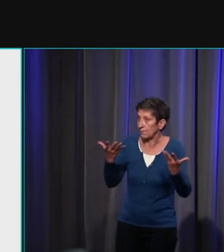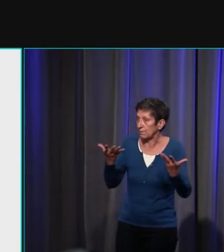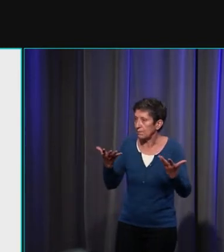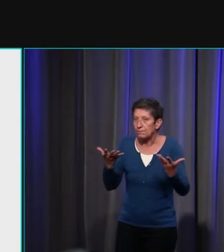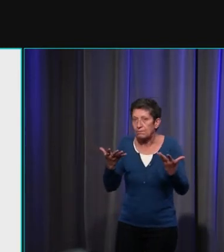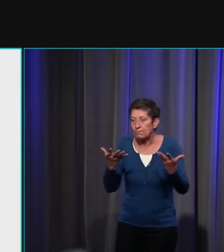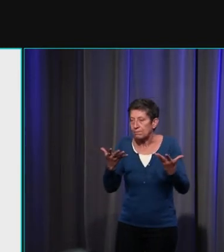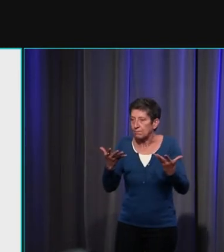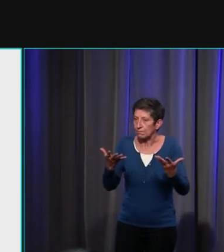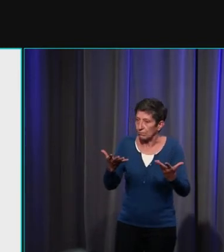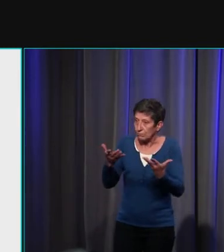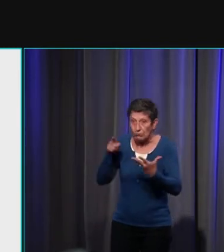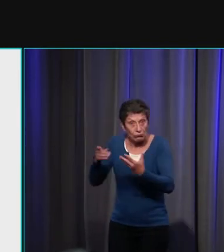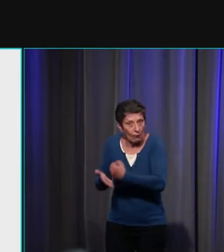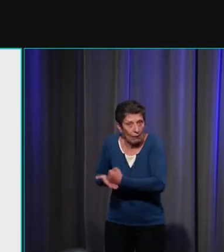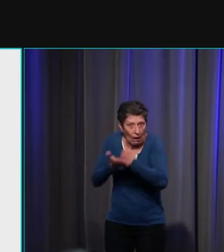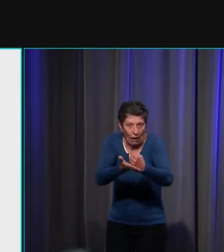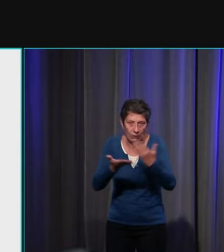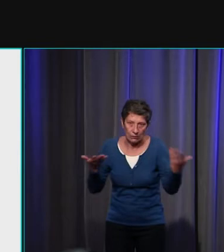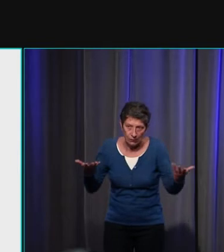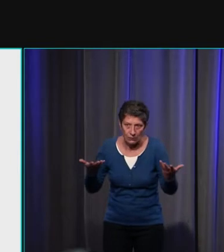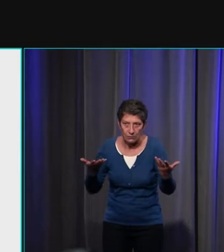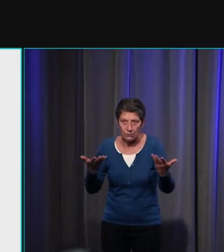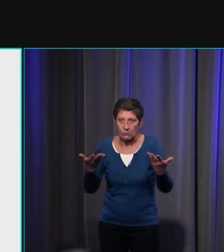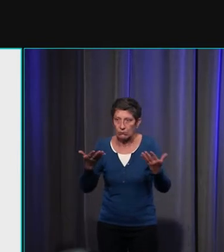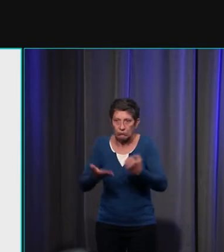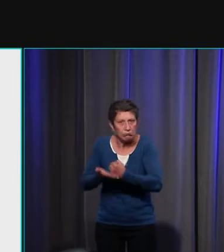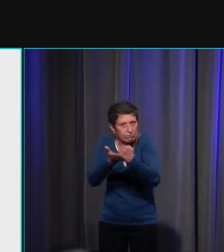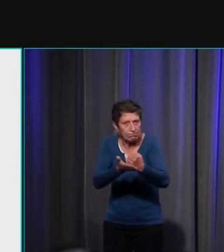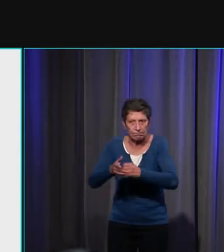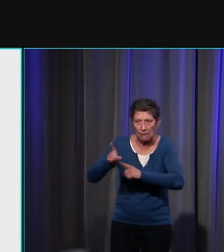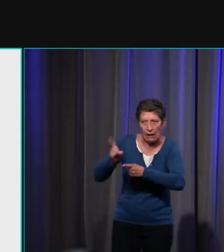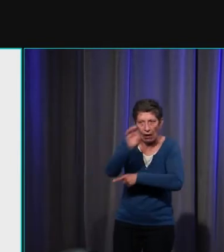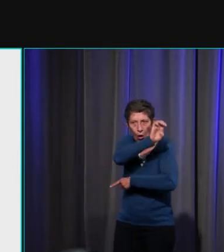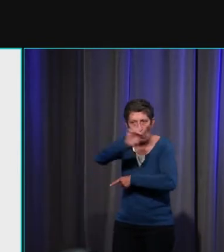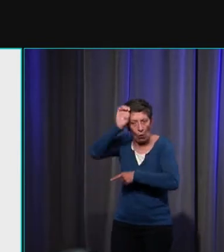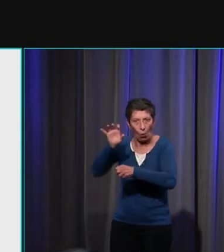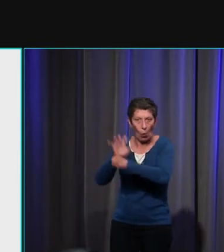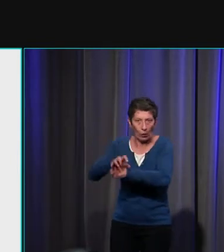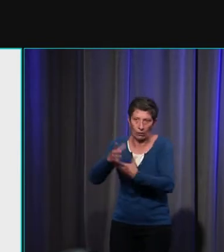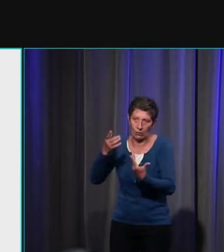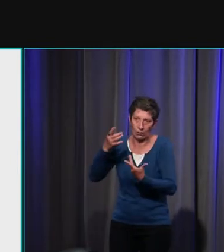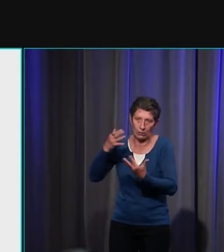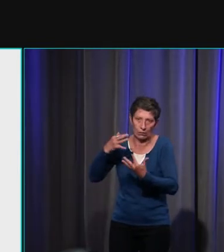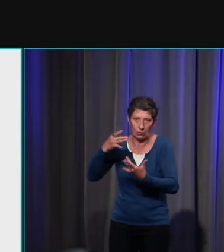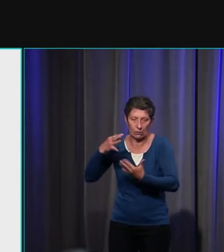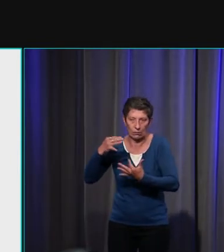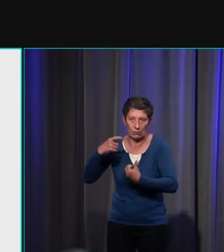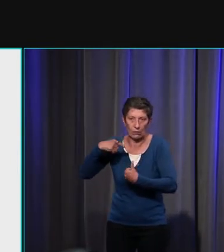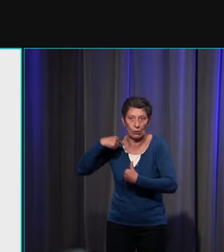prêter main forte à cette guerre de l'empereur contre les turcs qui viennent d'envahir